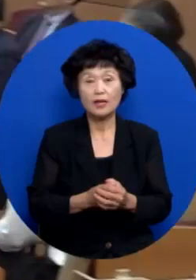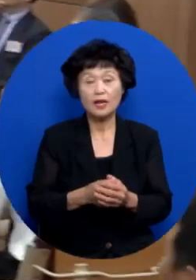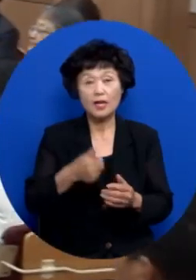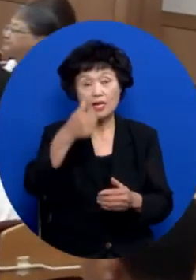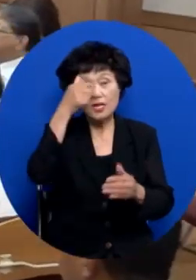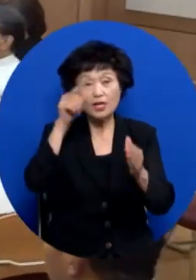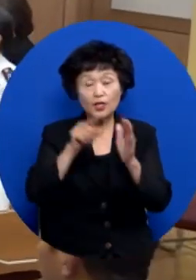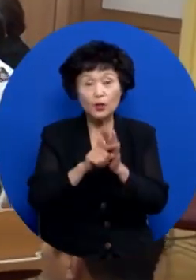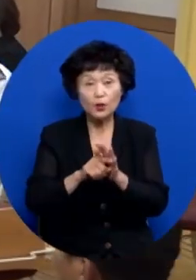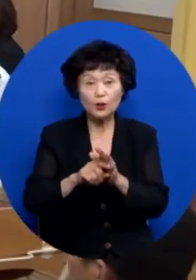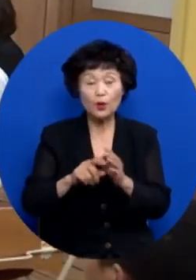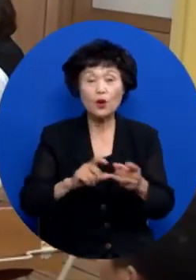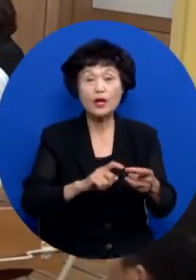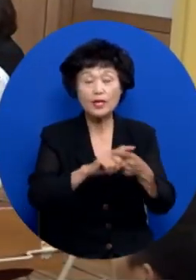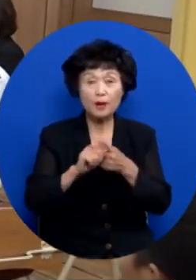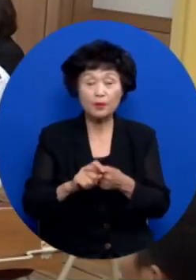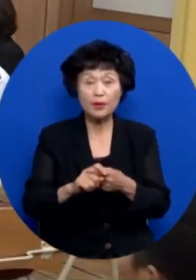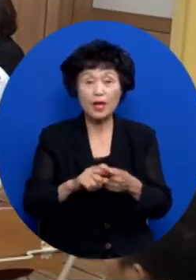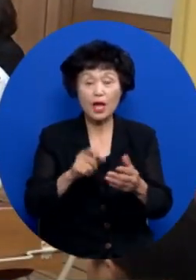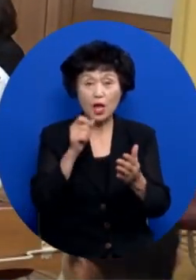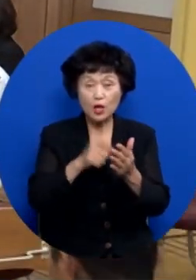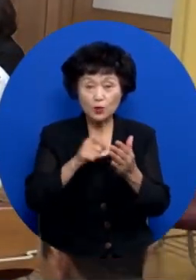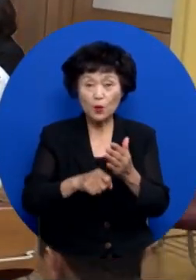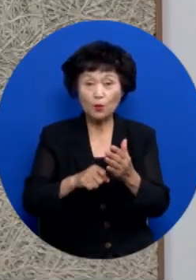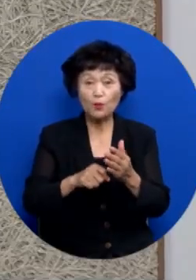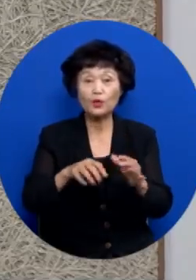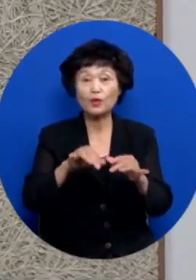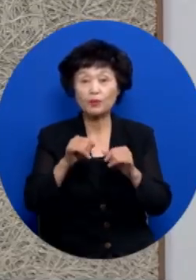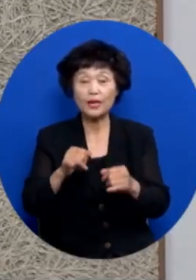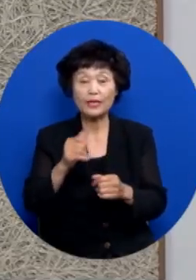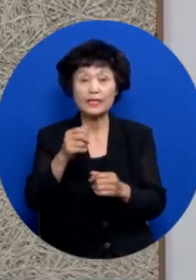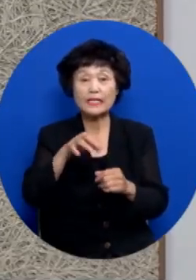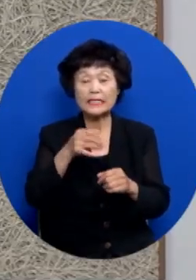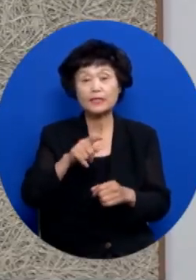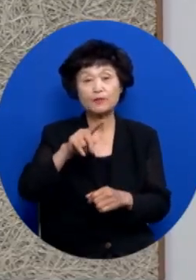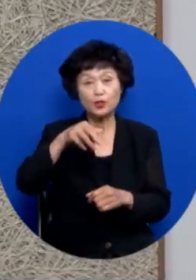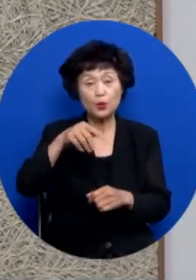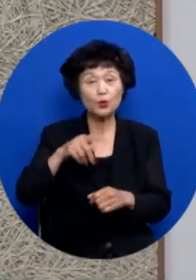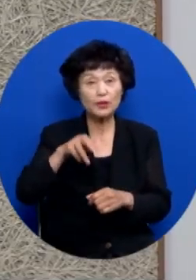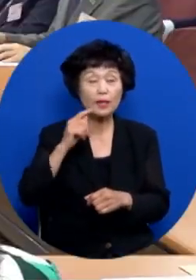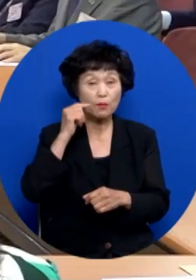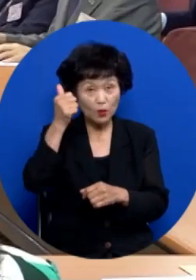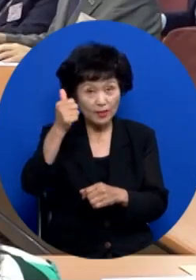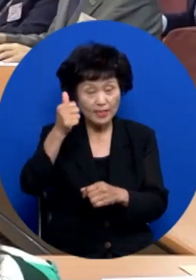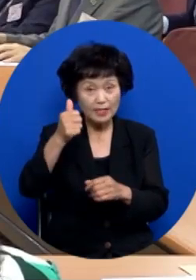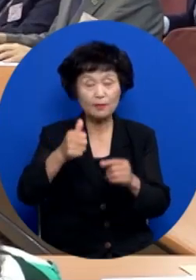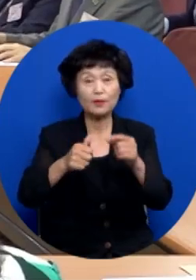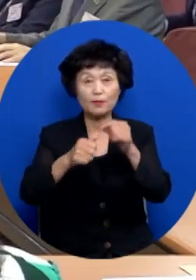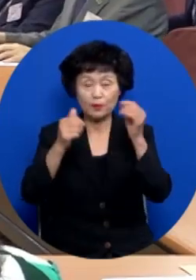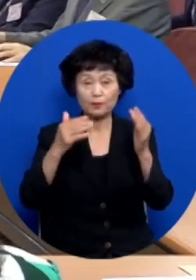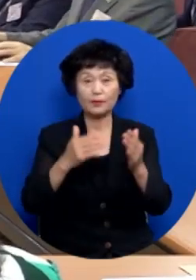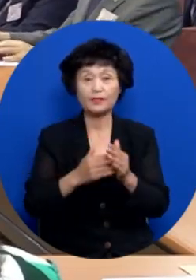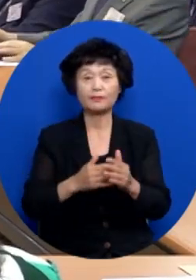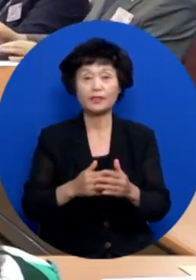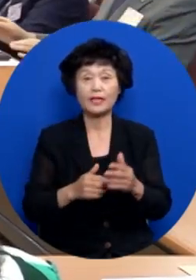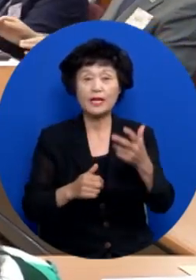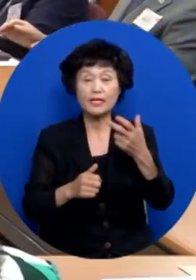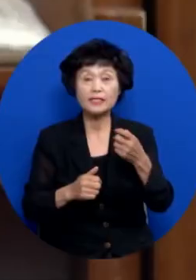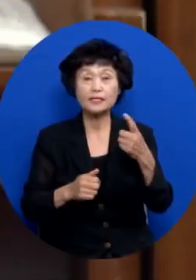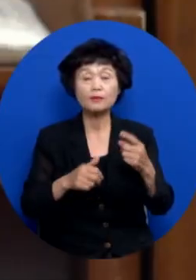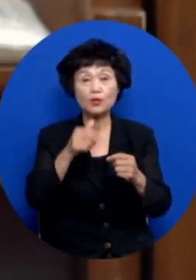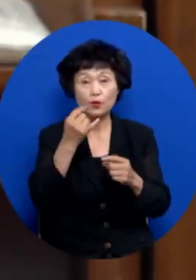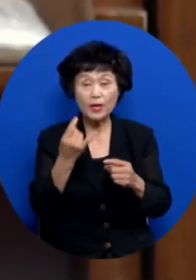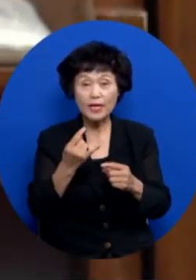한국기독교교회협의회 총무 후보는 사단법인 글로벌 디아코니아 상임이사 김종생 목사가 됐습니다. 교회업체 71회기